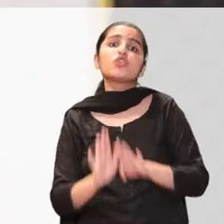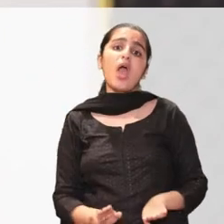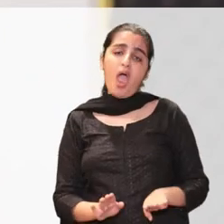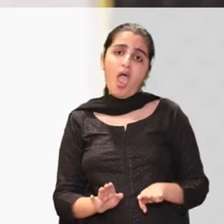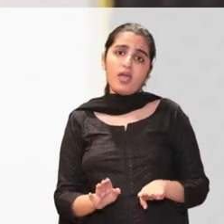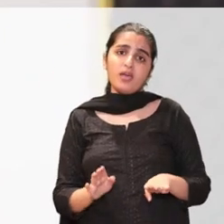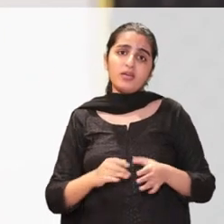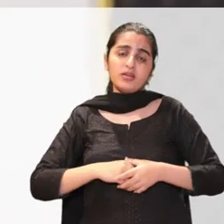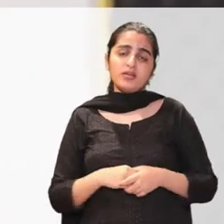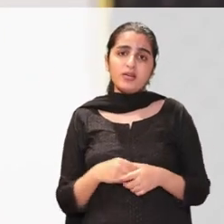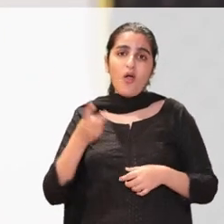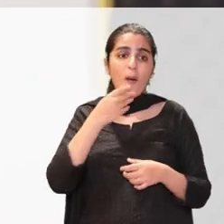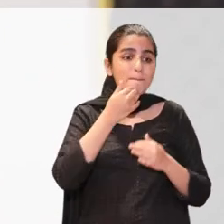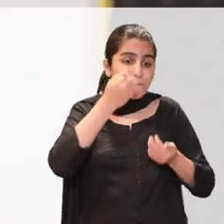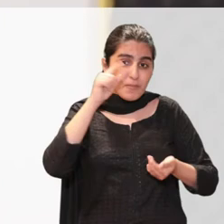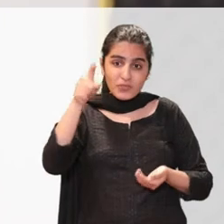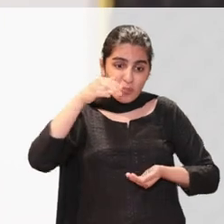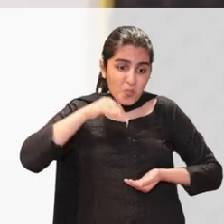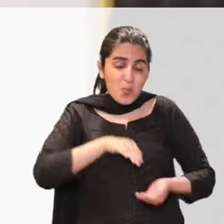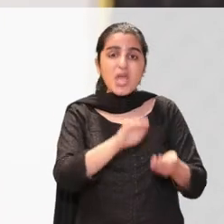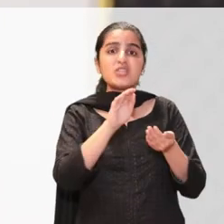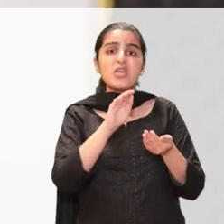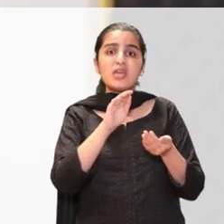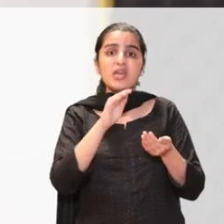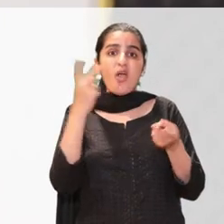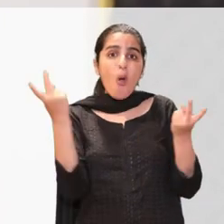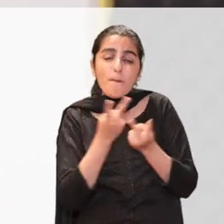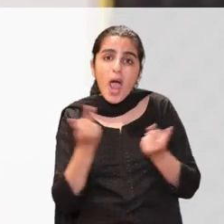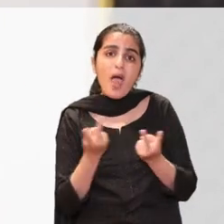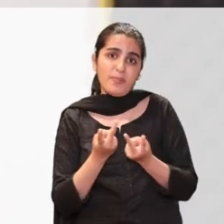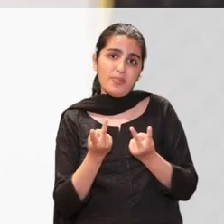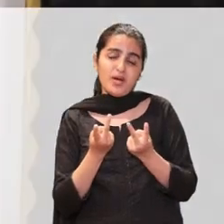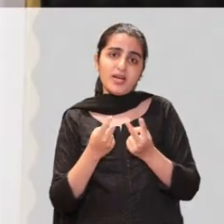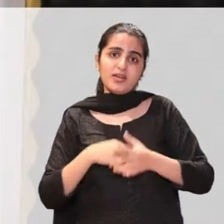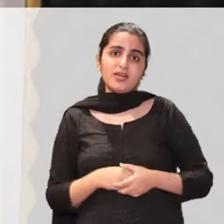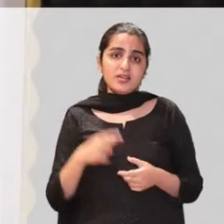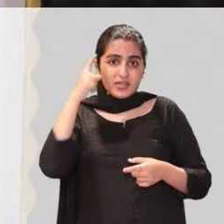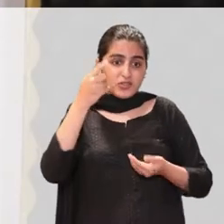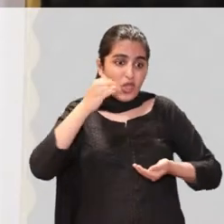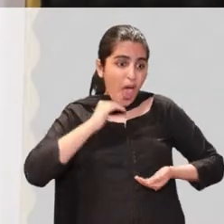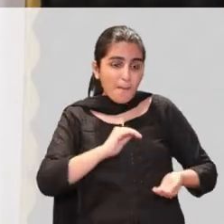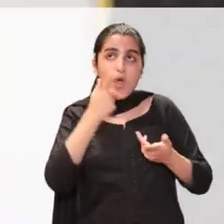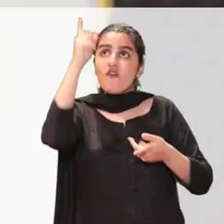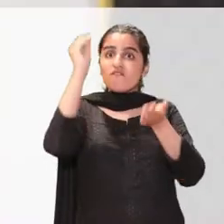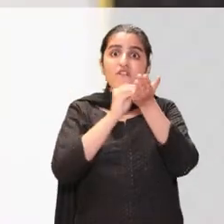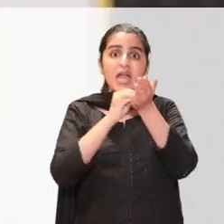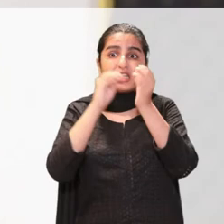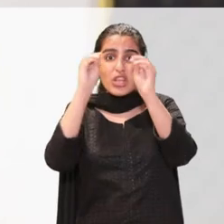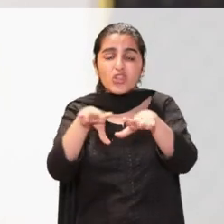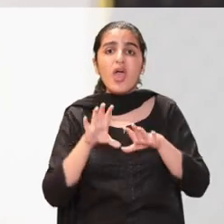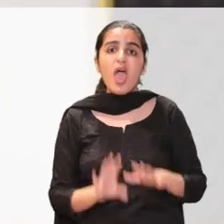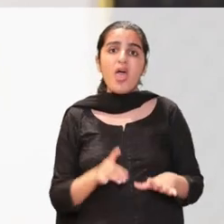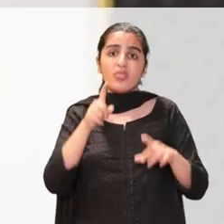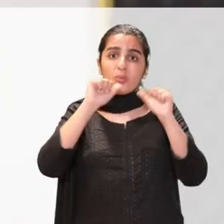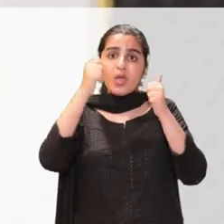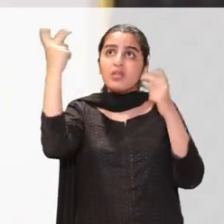वह झुके हुए युद्ध और सेंटर बिल्टी क्या पुरस्कार ज्यादा करें आप सब रोल अदा करें तो आप